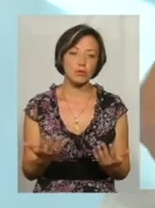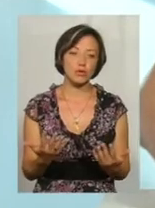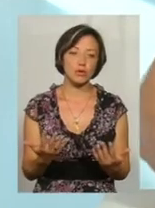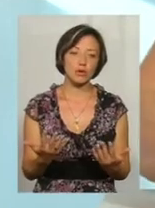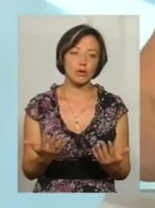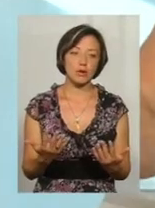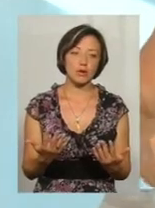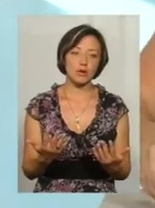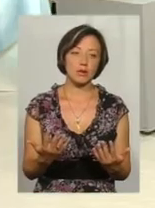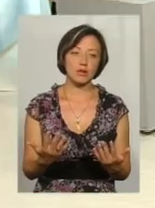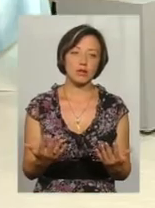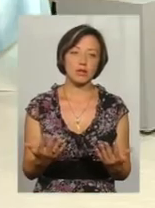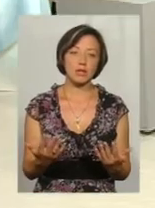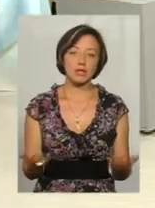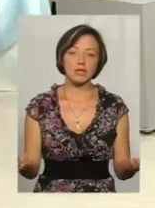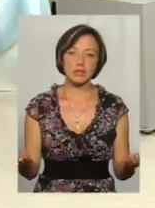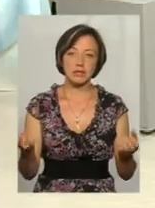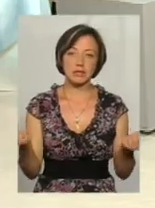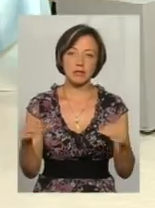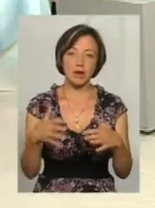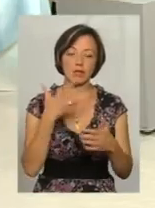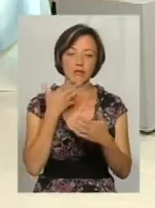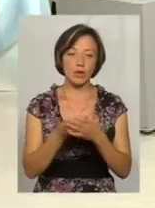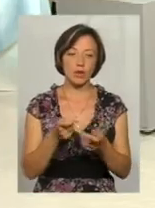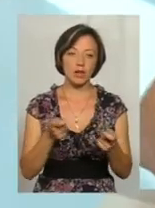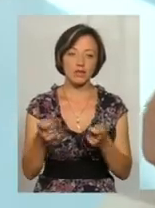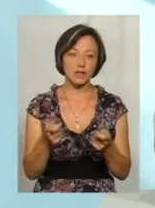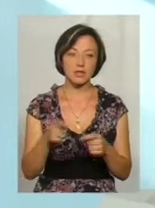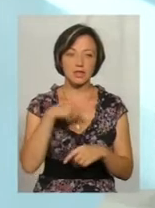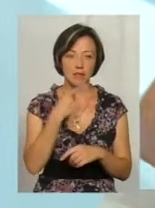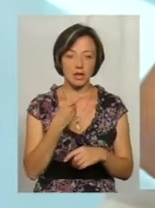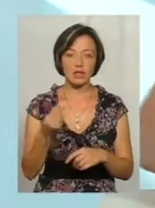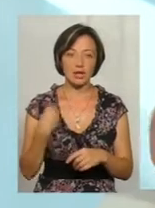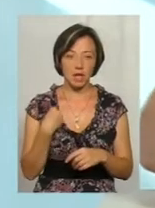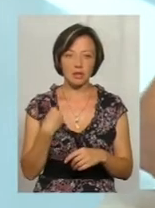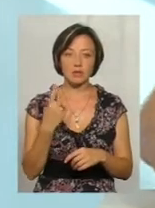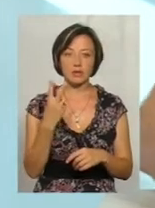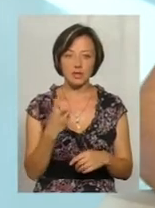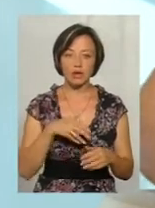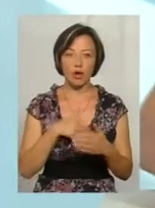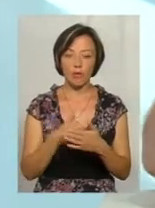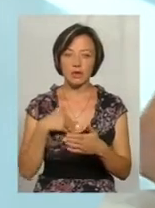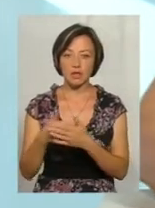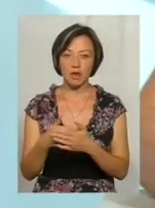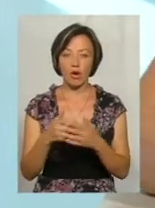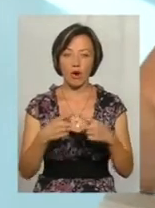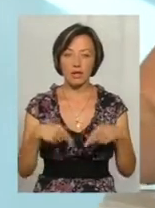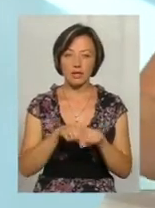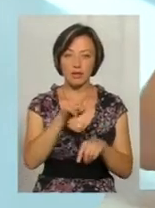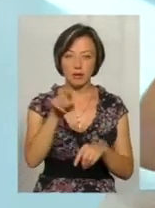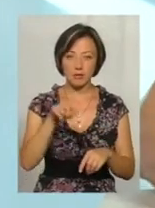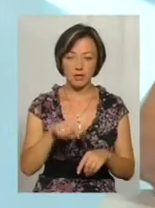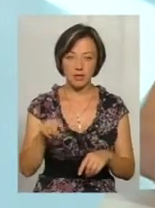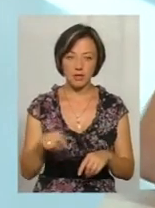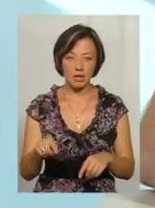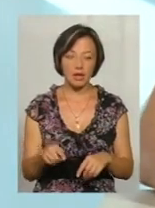абсолютно волюнтаристський зібрав своїх керівників, які в нього там працюють, підлеглих, сказав, дайте мені 200 громадських організацій, відмітьте в них тих організацій, я